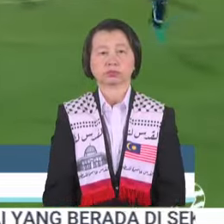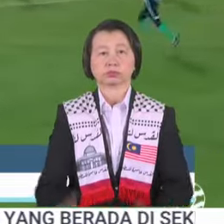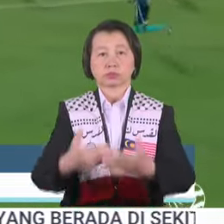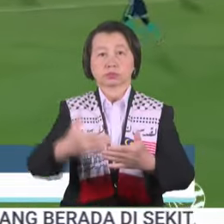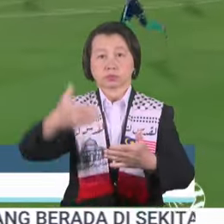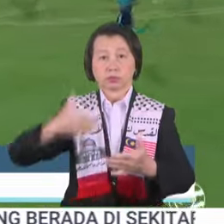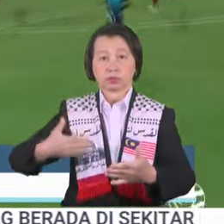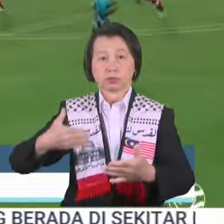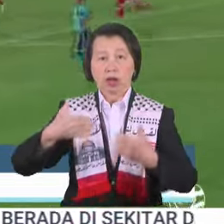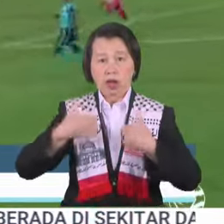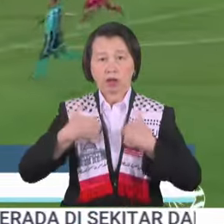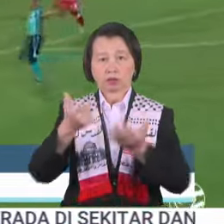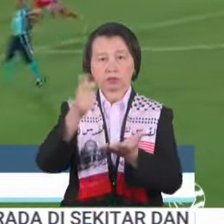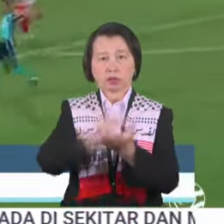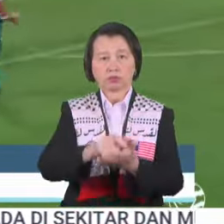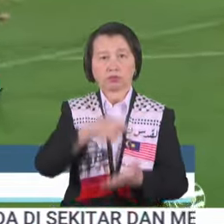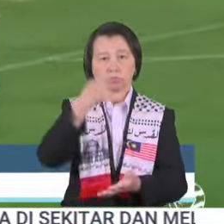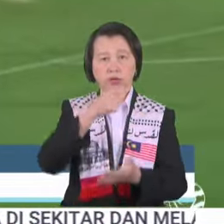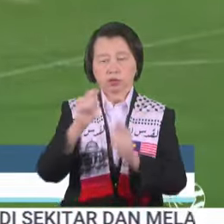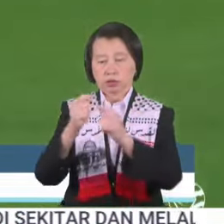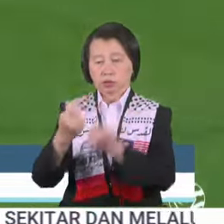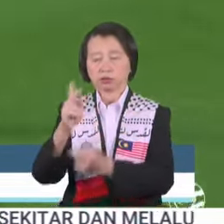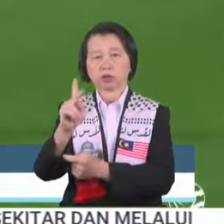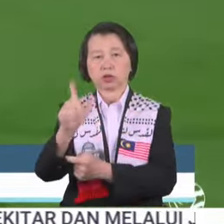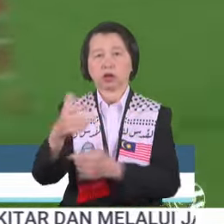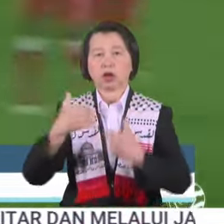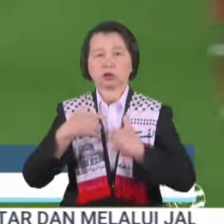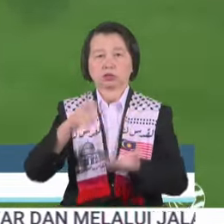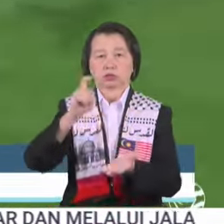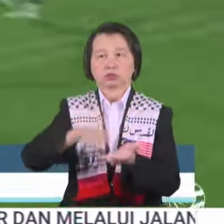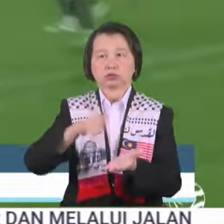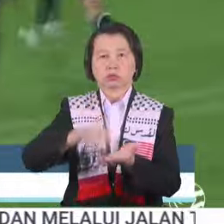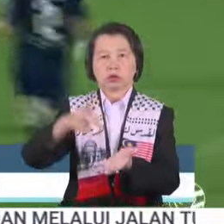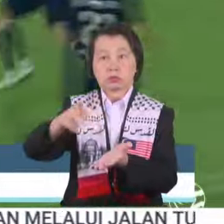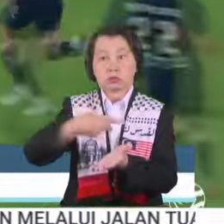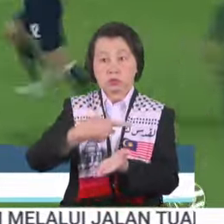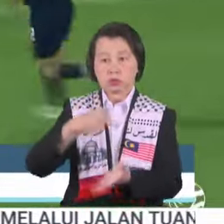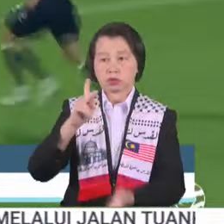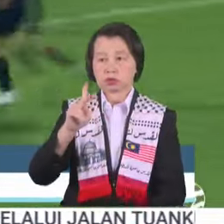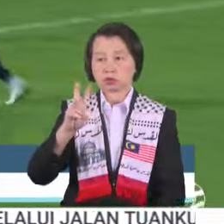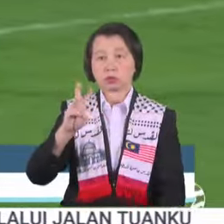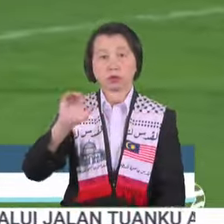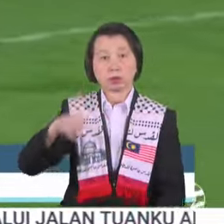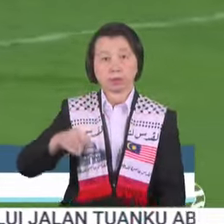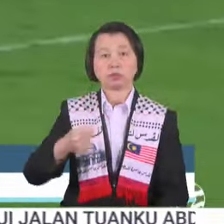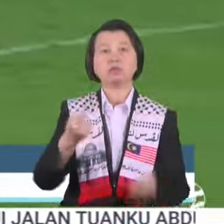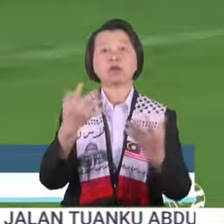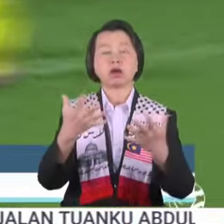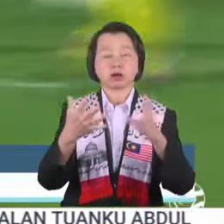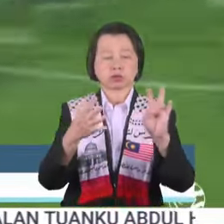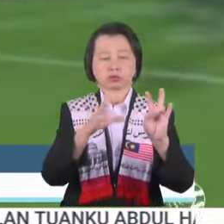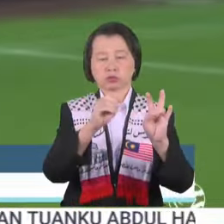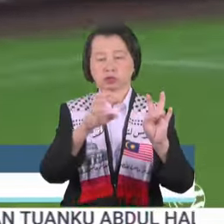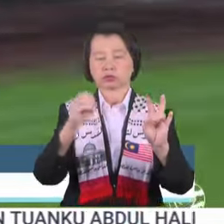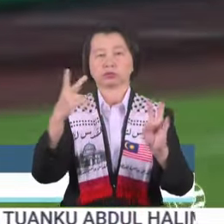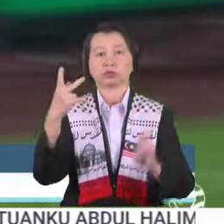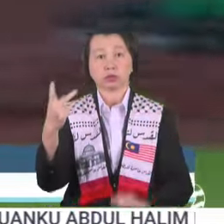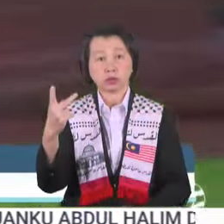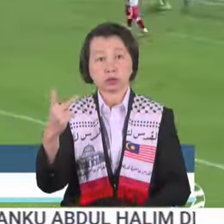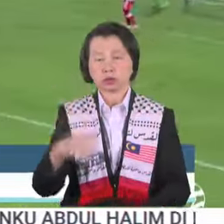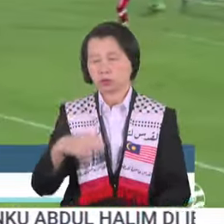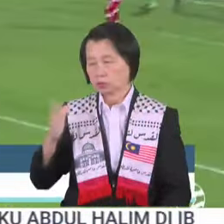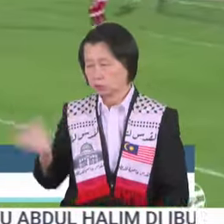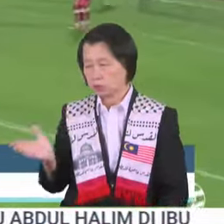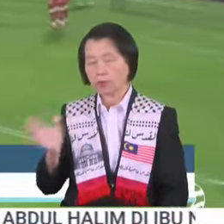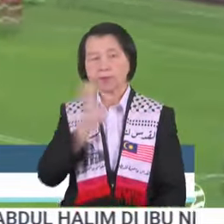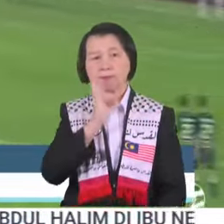Sebelum ini tular terdapat laporan mengatakan pasukan itu mengalami tunggakan pembayaran KWSP sebanyak RM700,000. Beliau